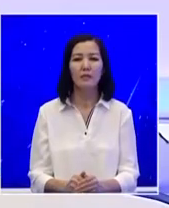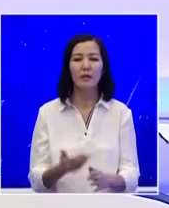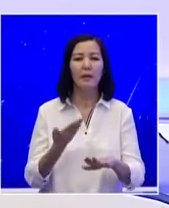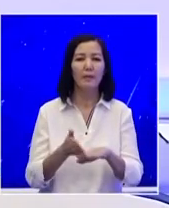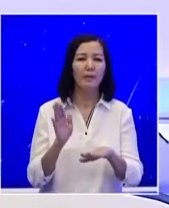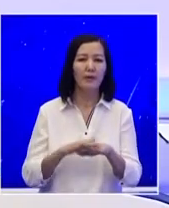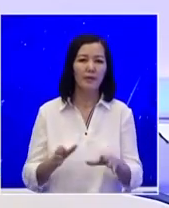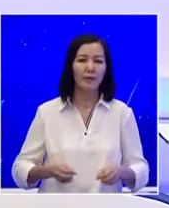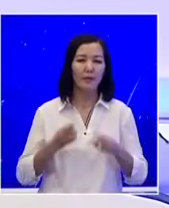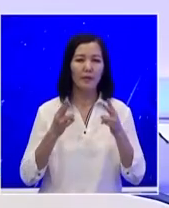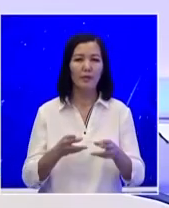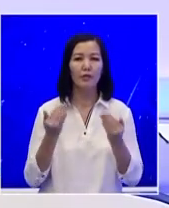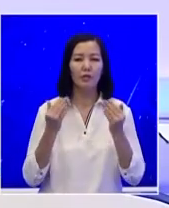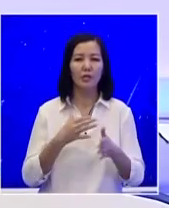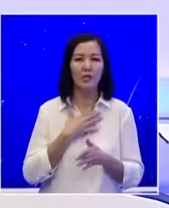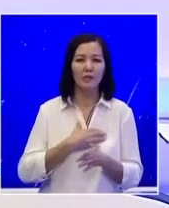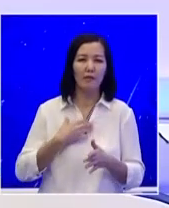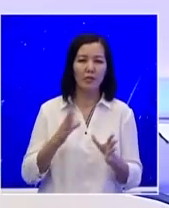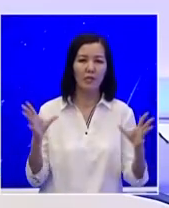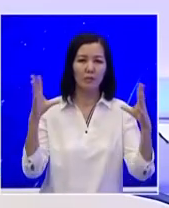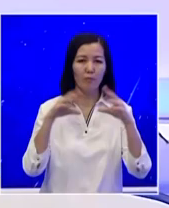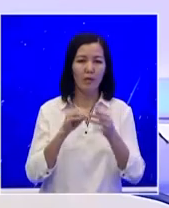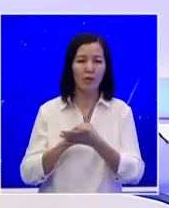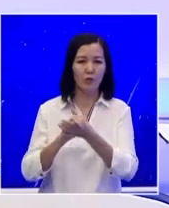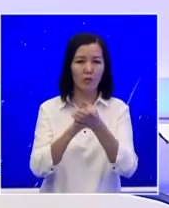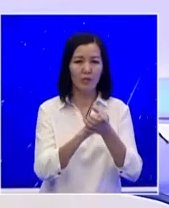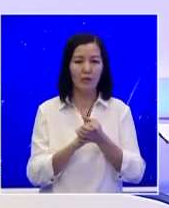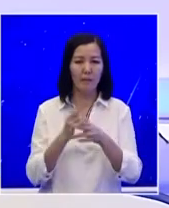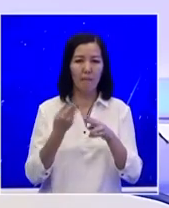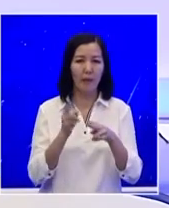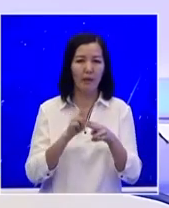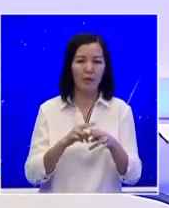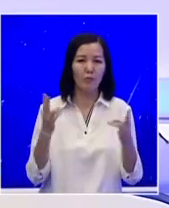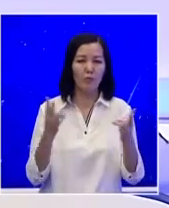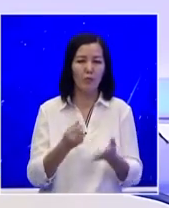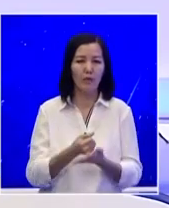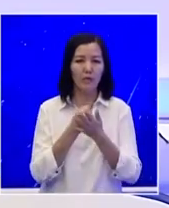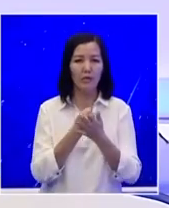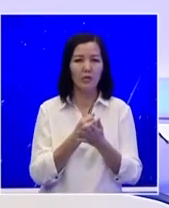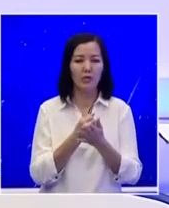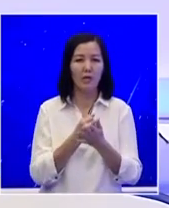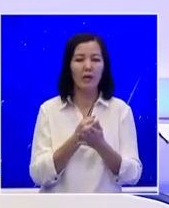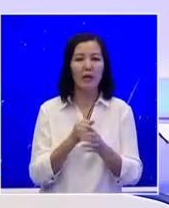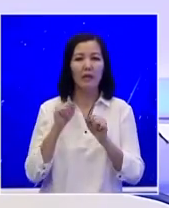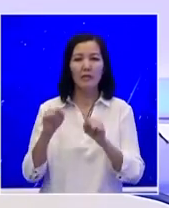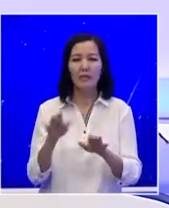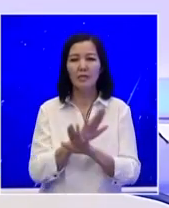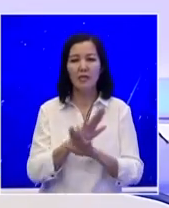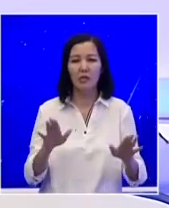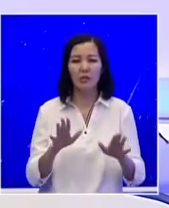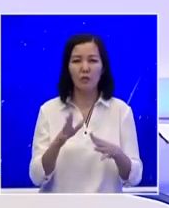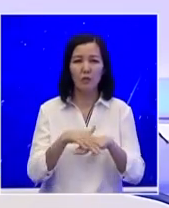Перед угрозой пандемии коронавируса важны сплоченность и единство. Поэтому поддержка особенно незащищенных слоев населения